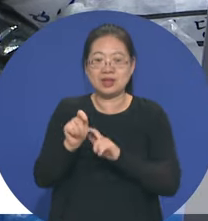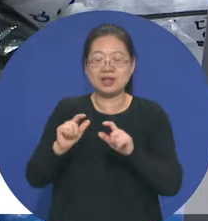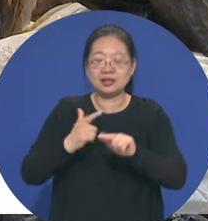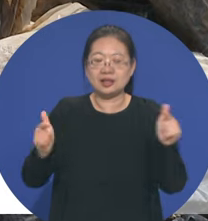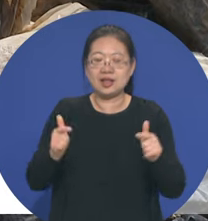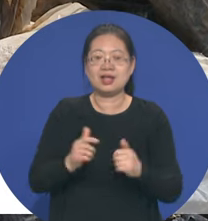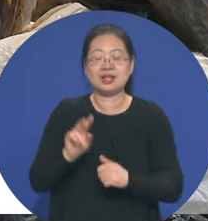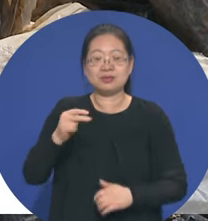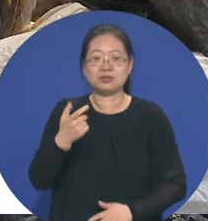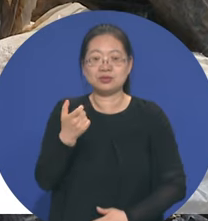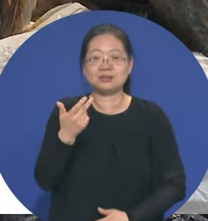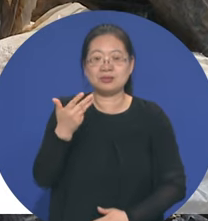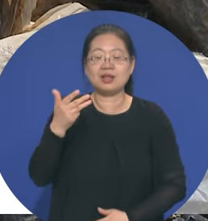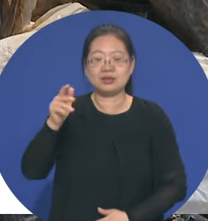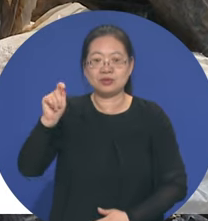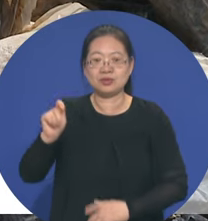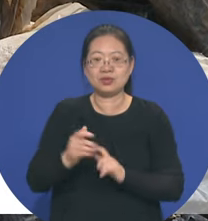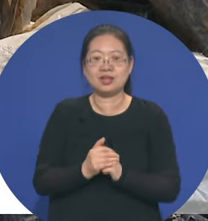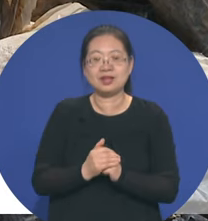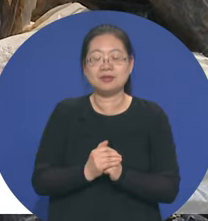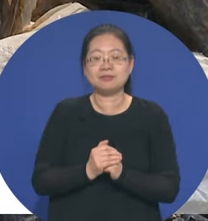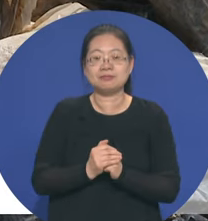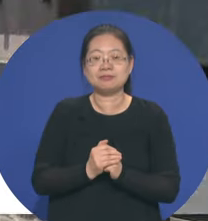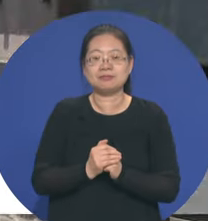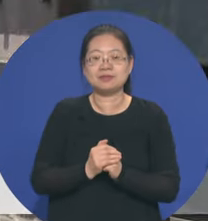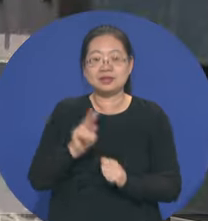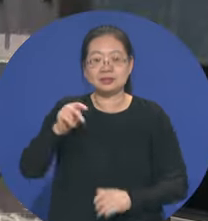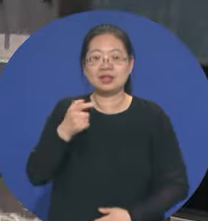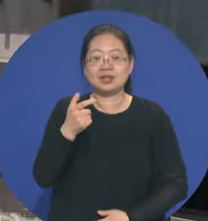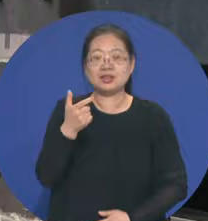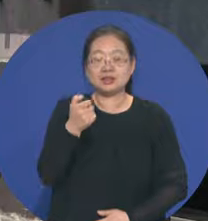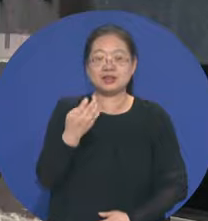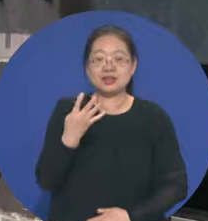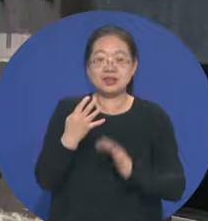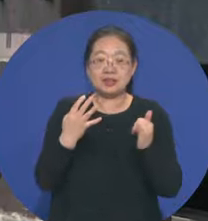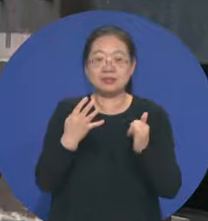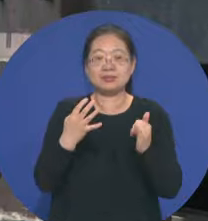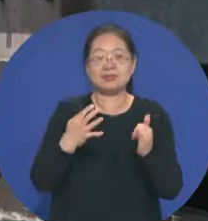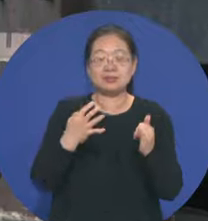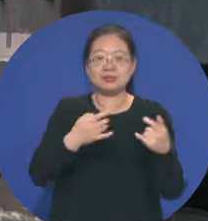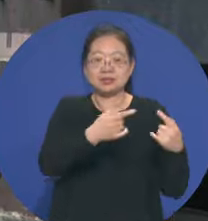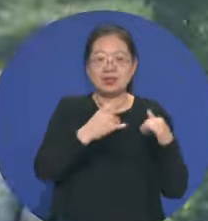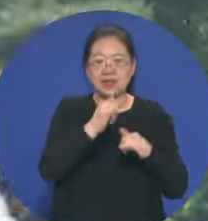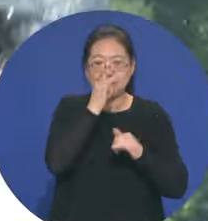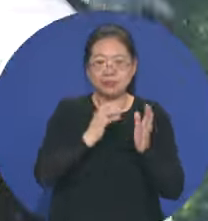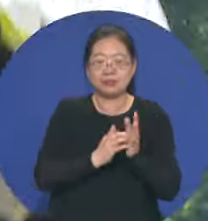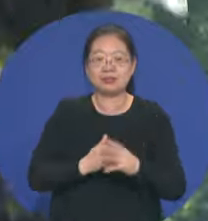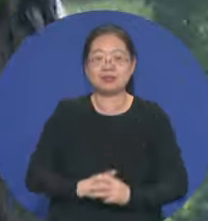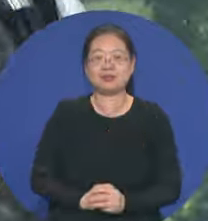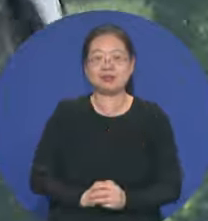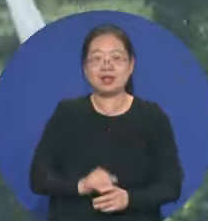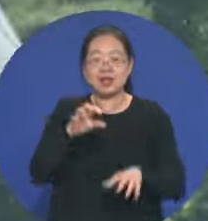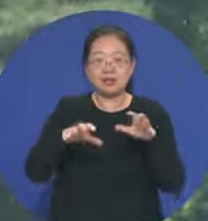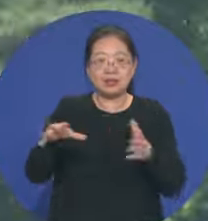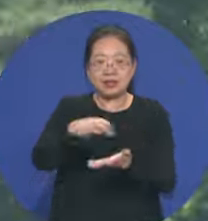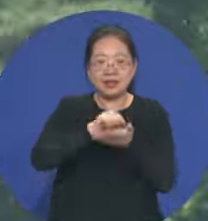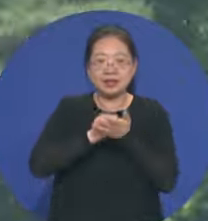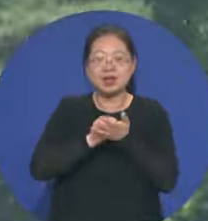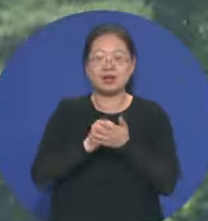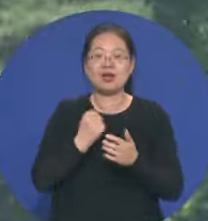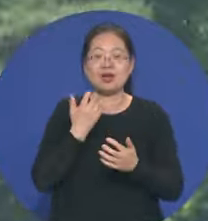기타 268톤이며 2,654명의 도민이 참여했습니다. 수거된 폐기물은 마을별